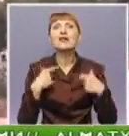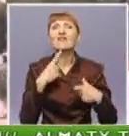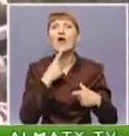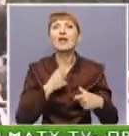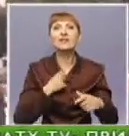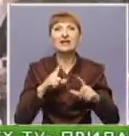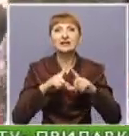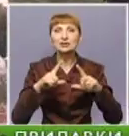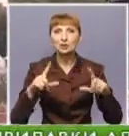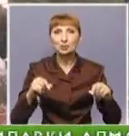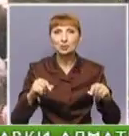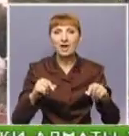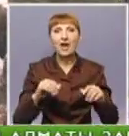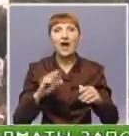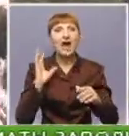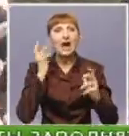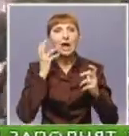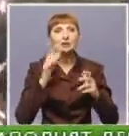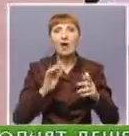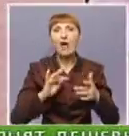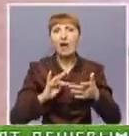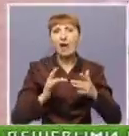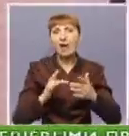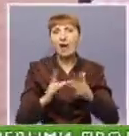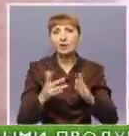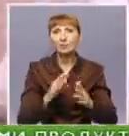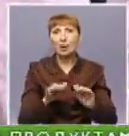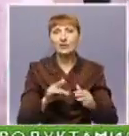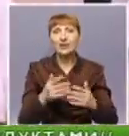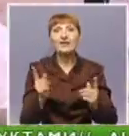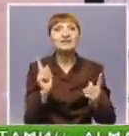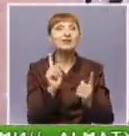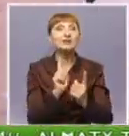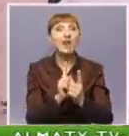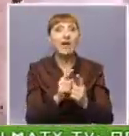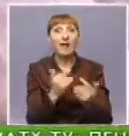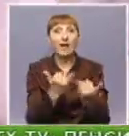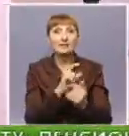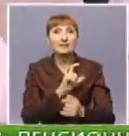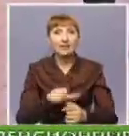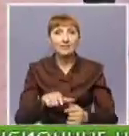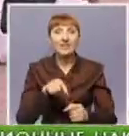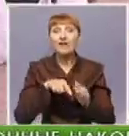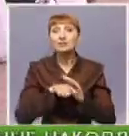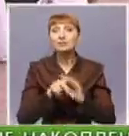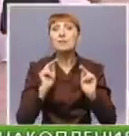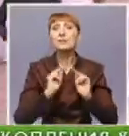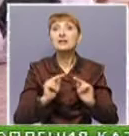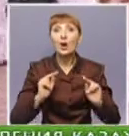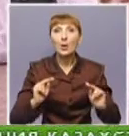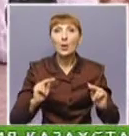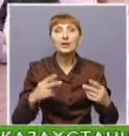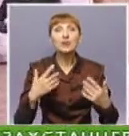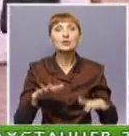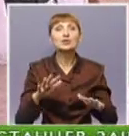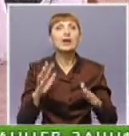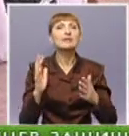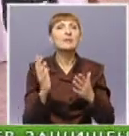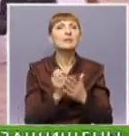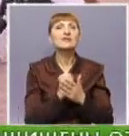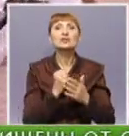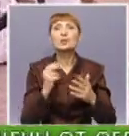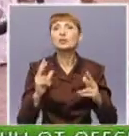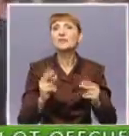института радиоэлектроники и связи встречали прибывающих во дворец республики гостей. А внутри педагоги и добившиеся успеха